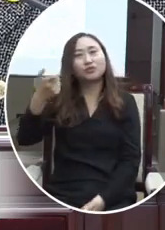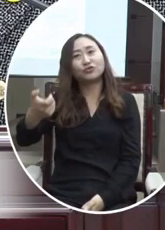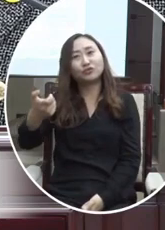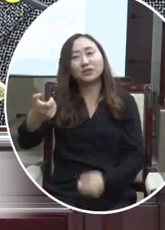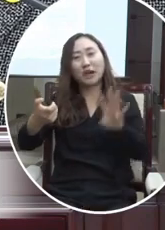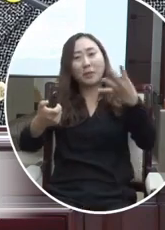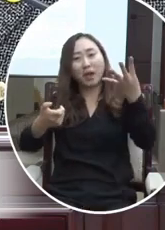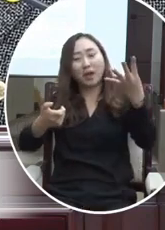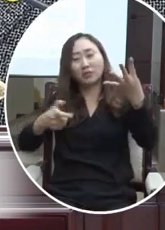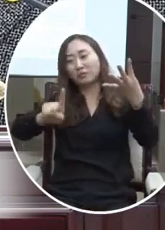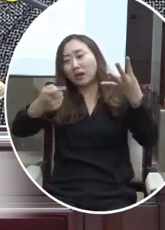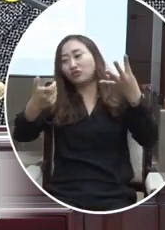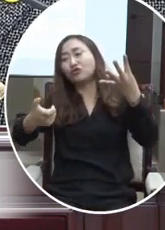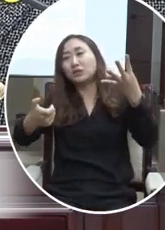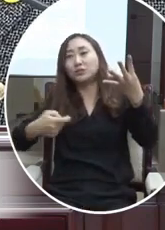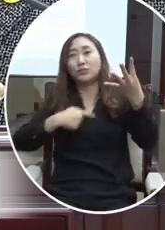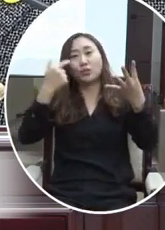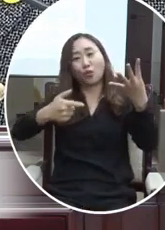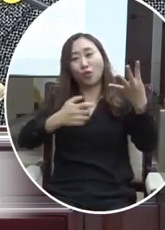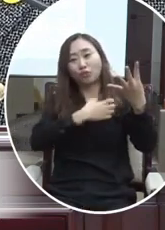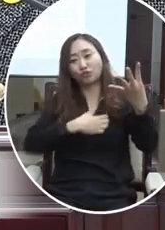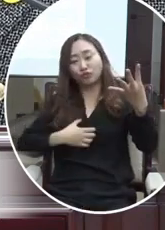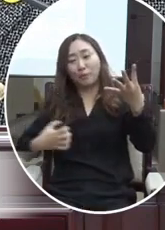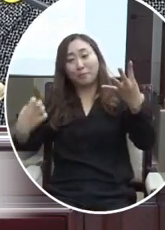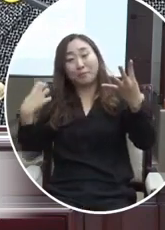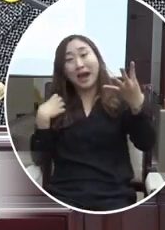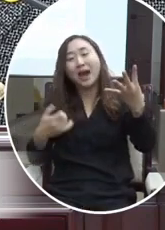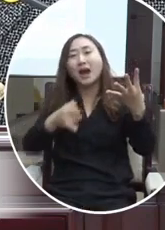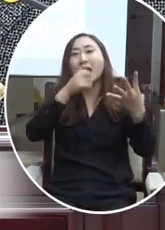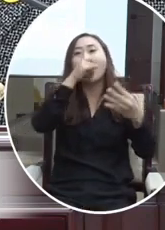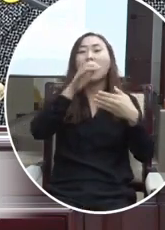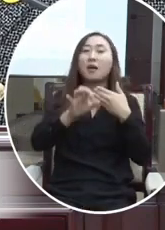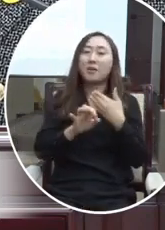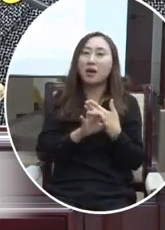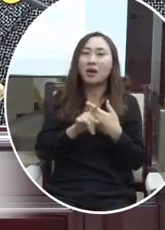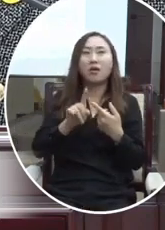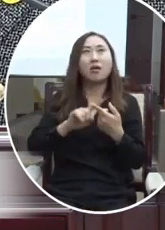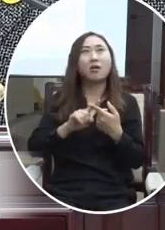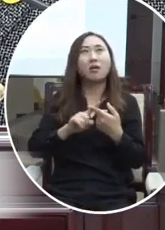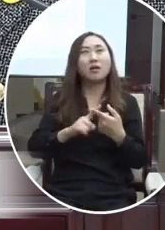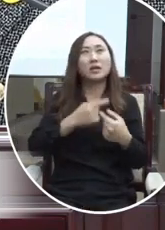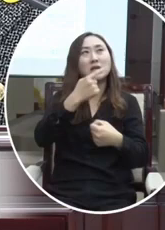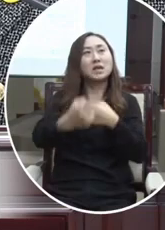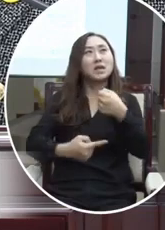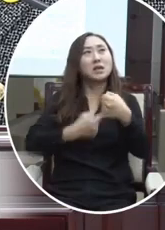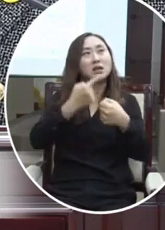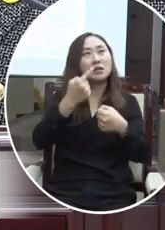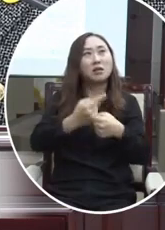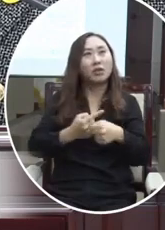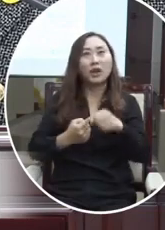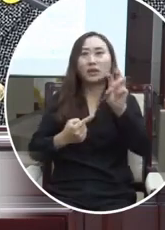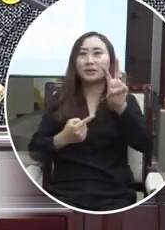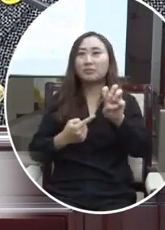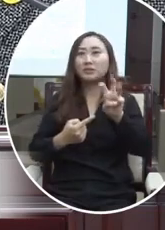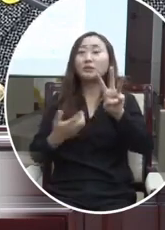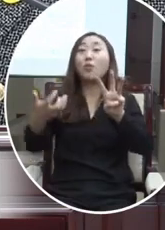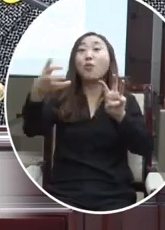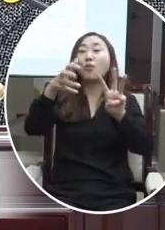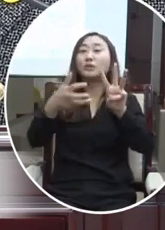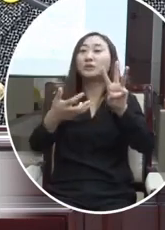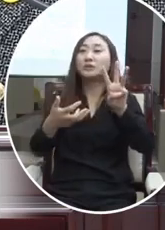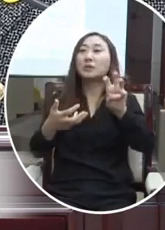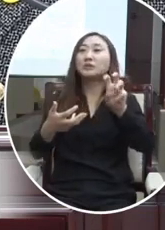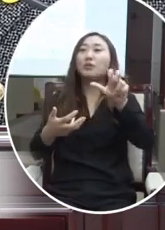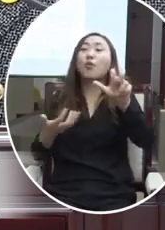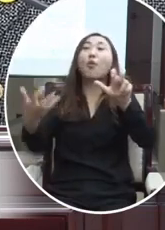160억을 노원구가 돼야 되니까 그걸 5년 동안 하게 되면 한 1년에 한 35억 정도씩